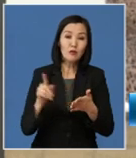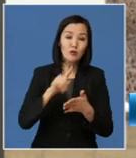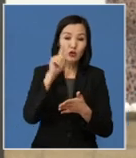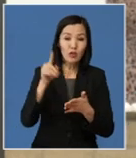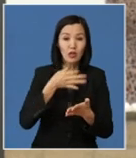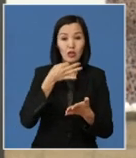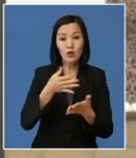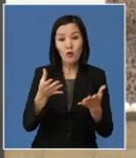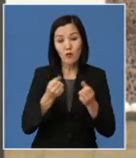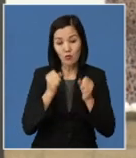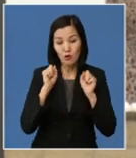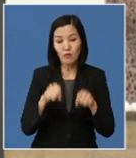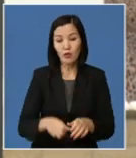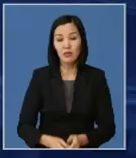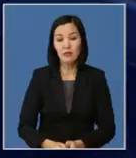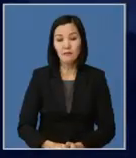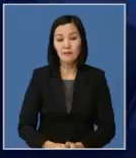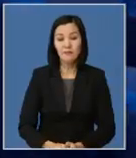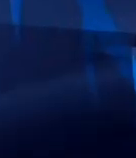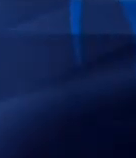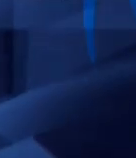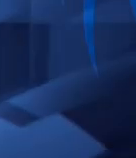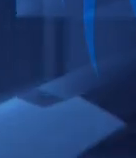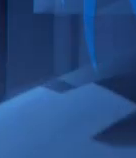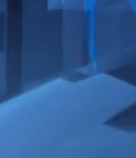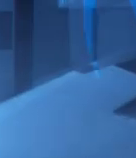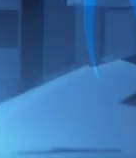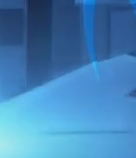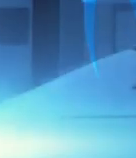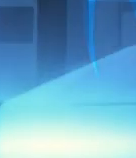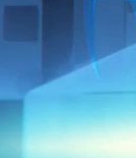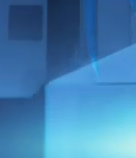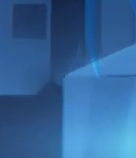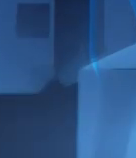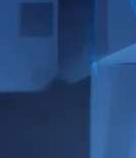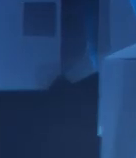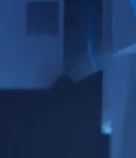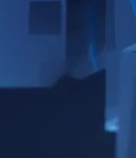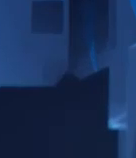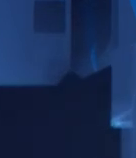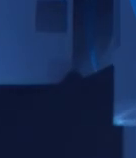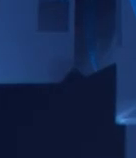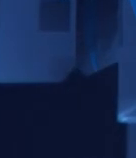бойынша кеңес көмектер ала алады. Гүлжанат Мақұлжанова, Абзал Нөсепов, Жетісу телеарнасы.